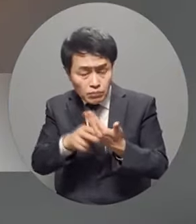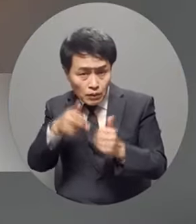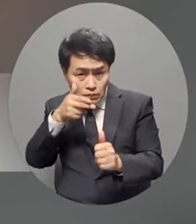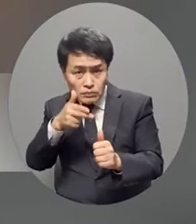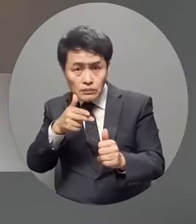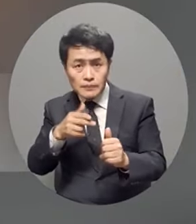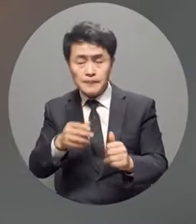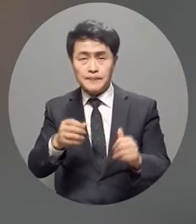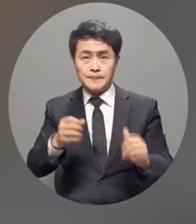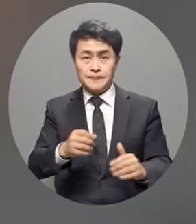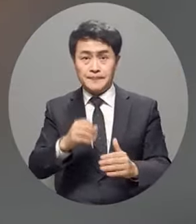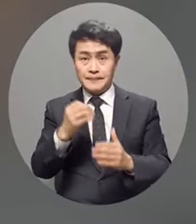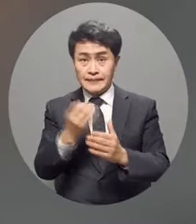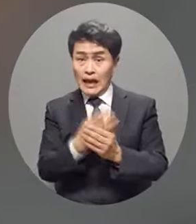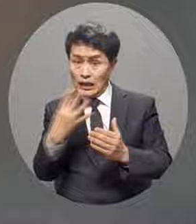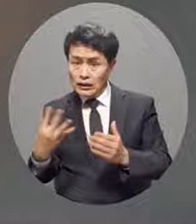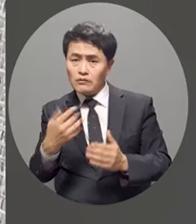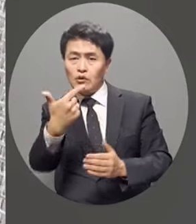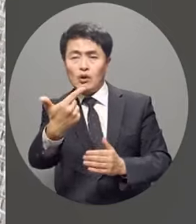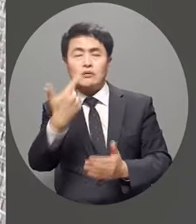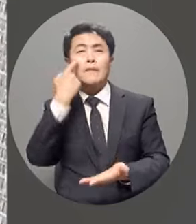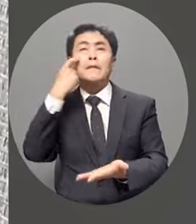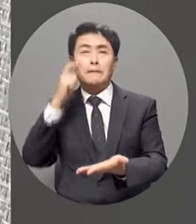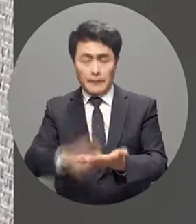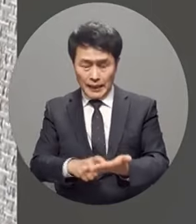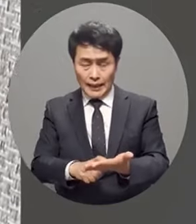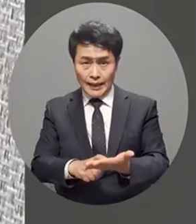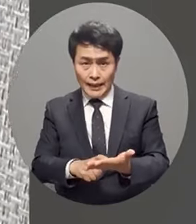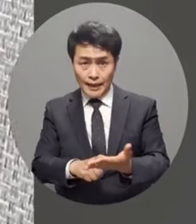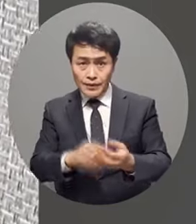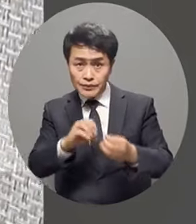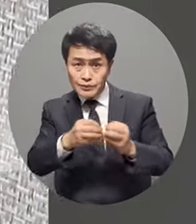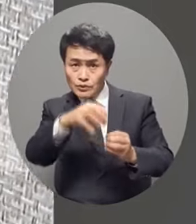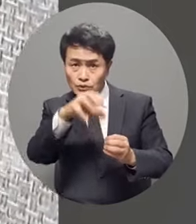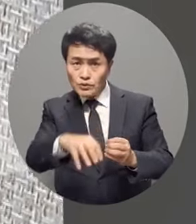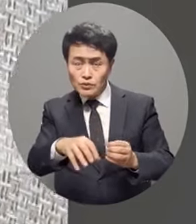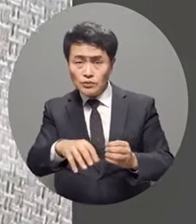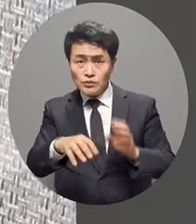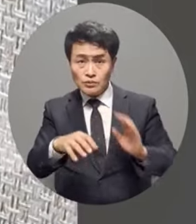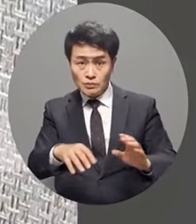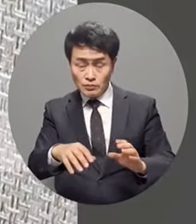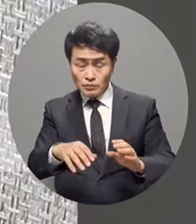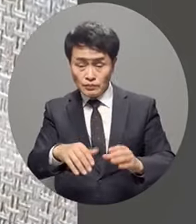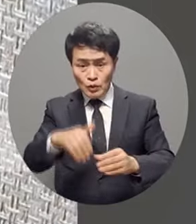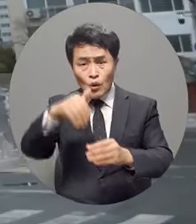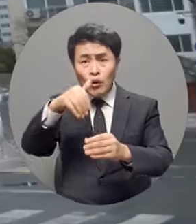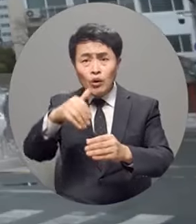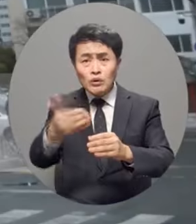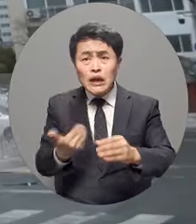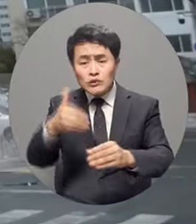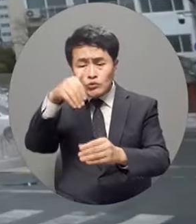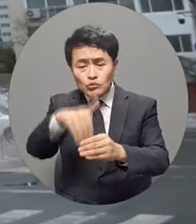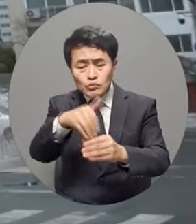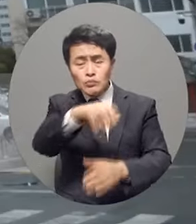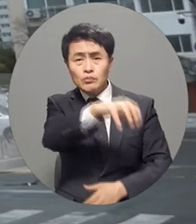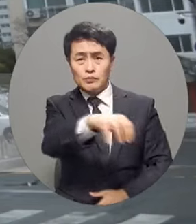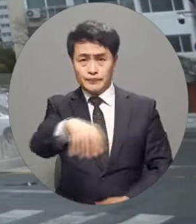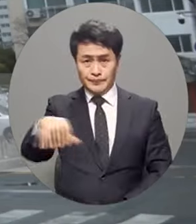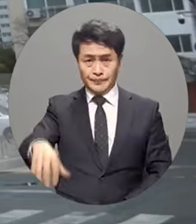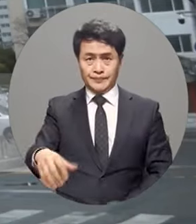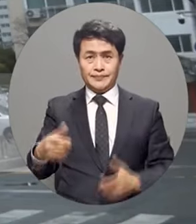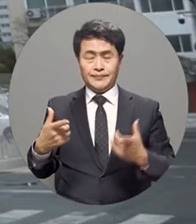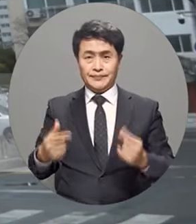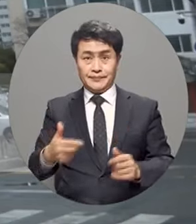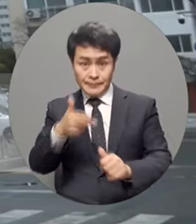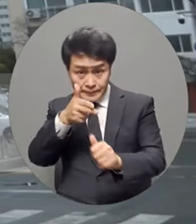양산시에서 만 여섯대가 발견됐습니다 설치된 곳은 모두 총선 사전 투표장이었습니다이 같은